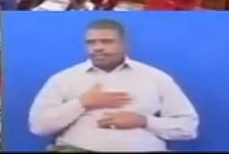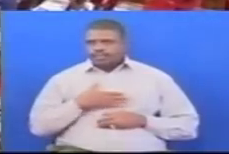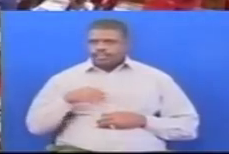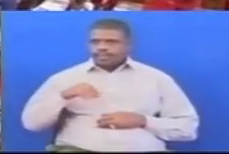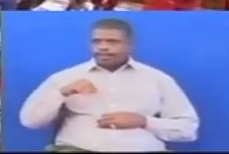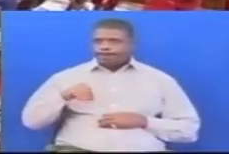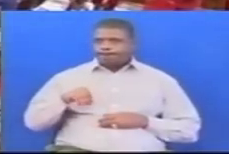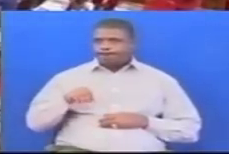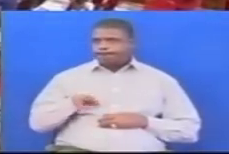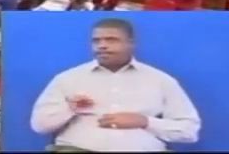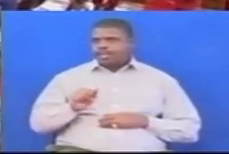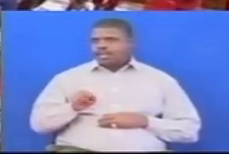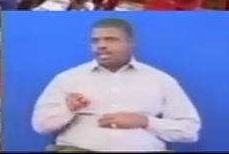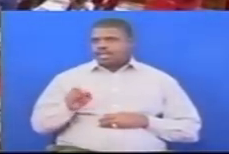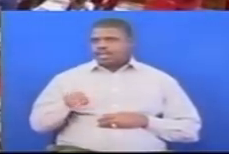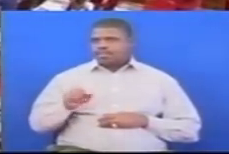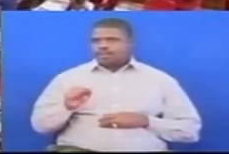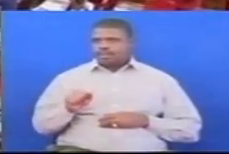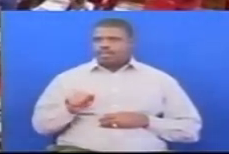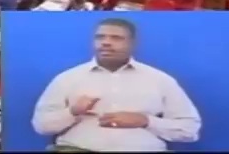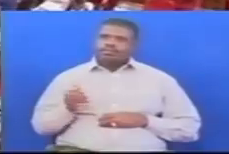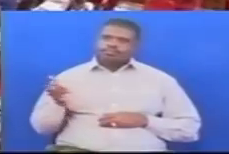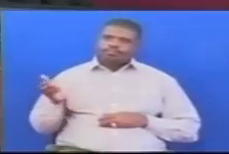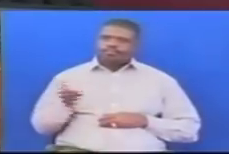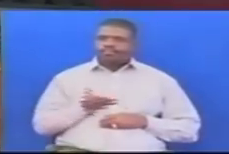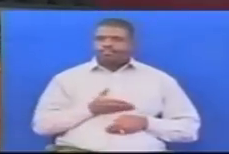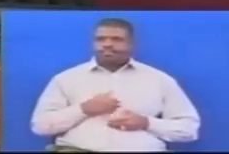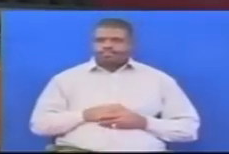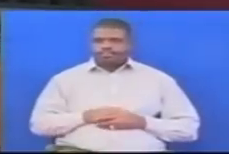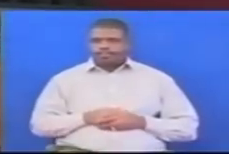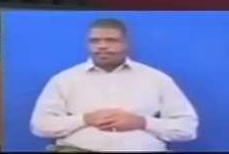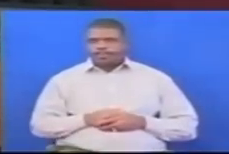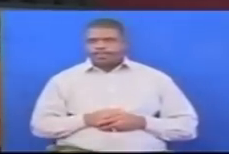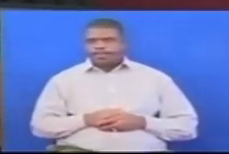mheshimiwa Joseph Selasini, baadaye mheshimiwa Sonia Magogo ajiandae.